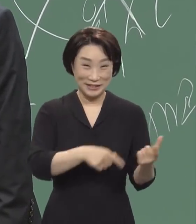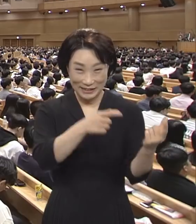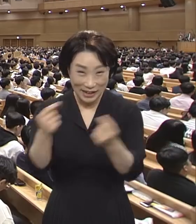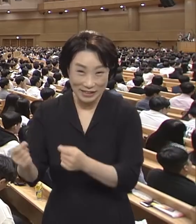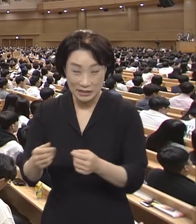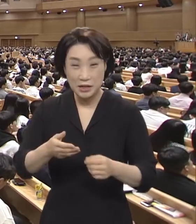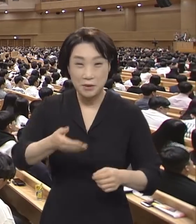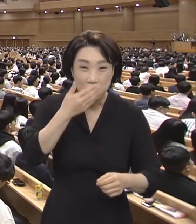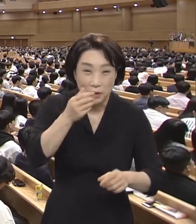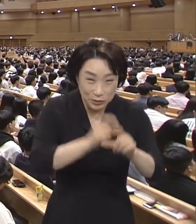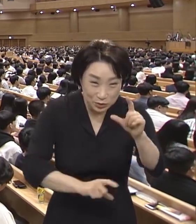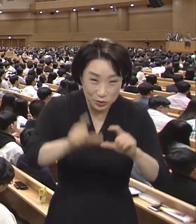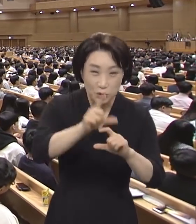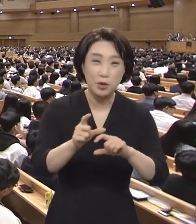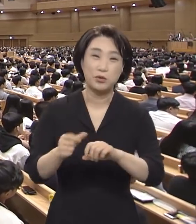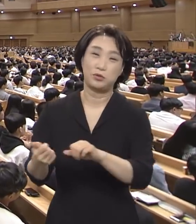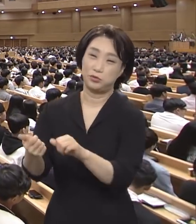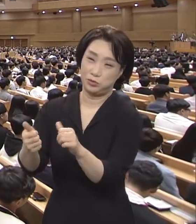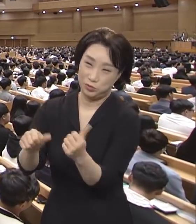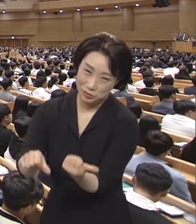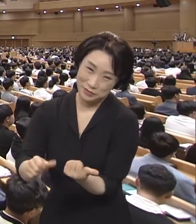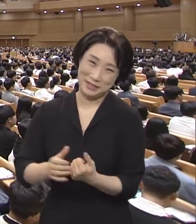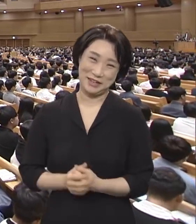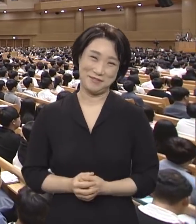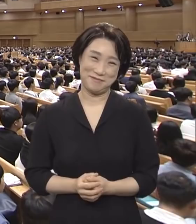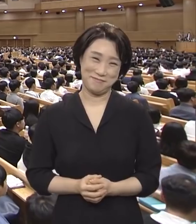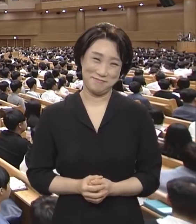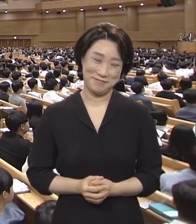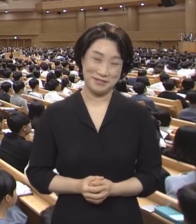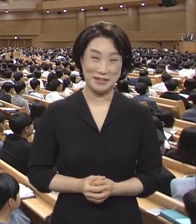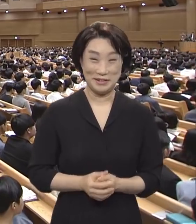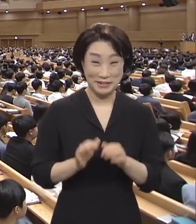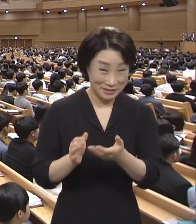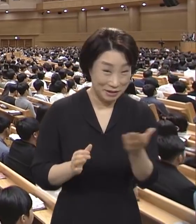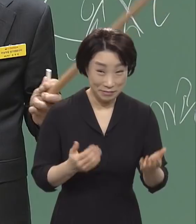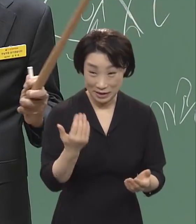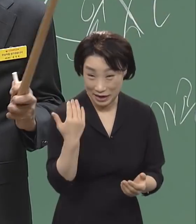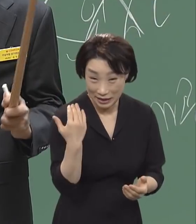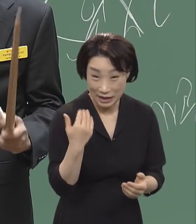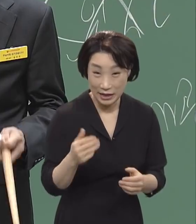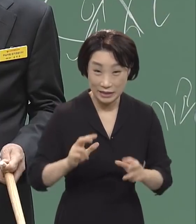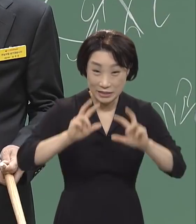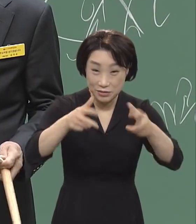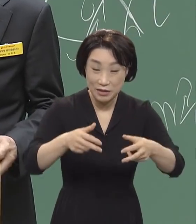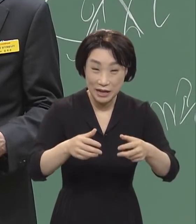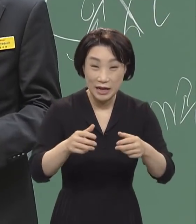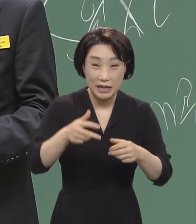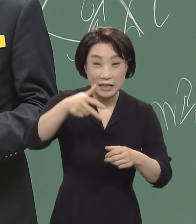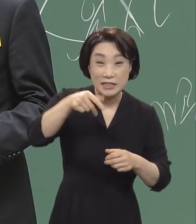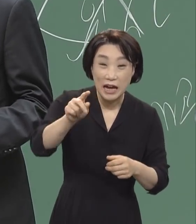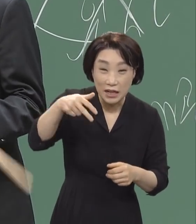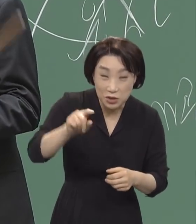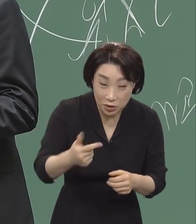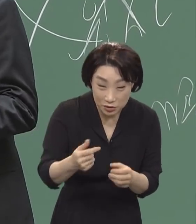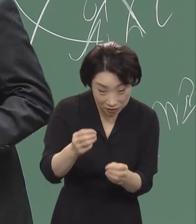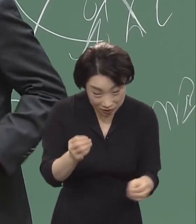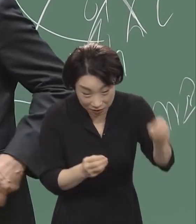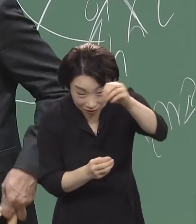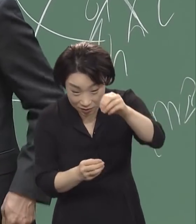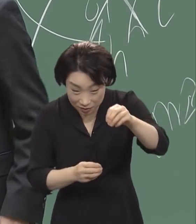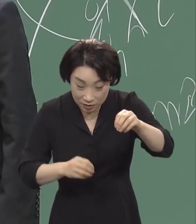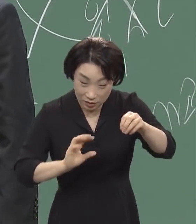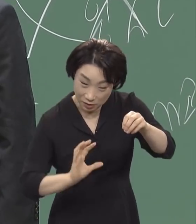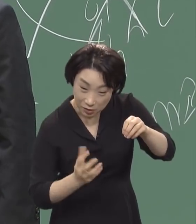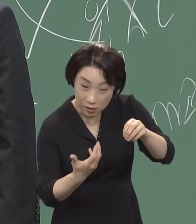죽는다. 죽는다. 아까 지구의 자전을 통해서 지구의 공존을